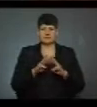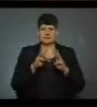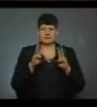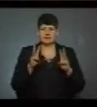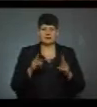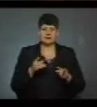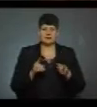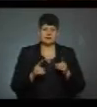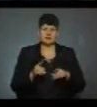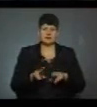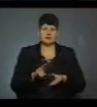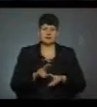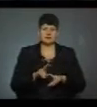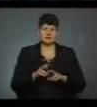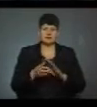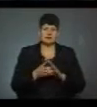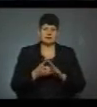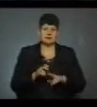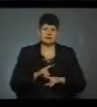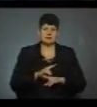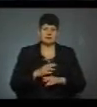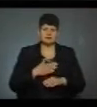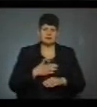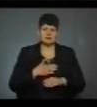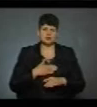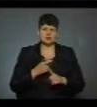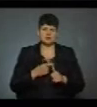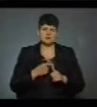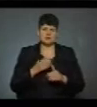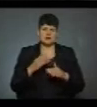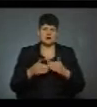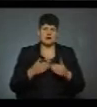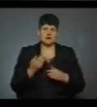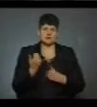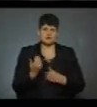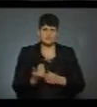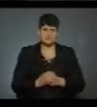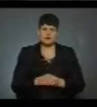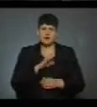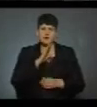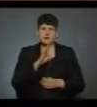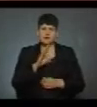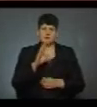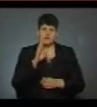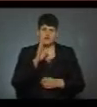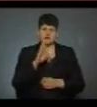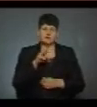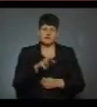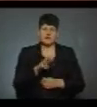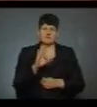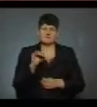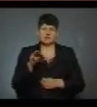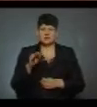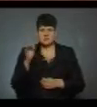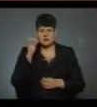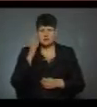сили немочі наші, імені Твого. Мати загиблого Івана Вітишина Марія Вітишин пригадує, як 5 років